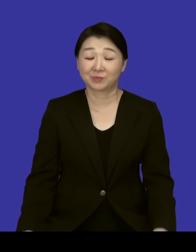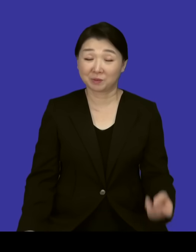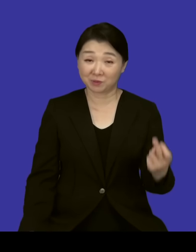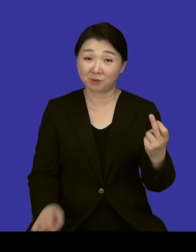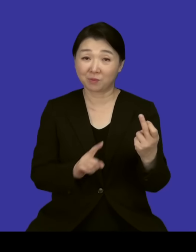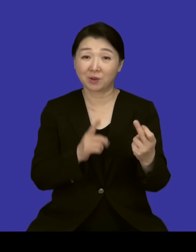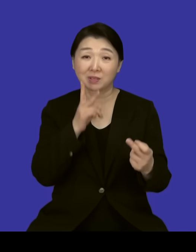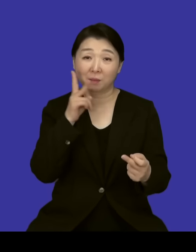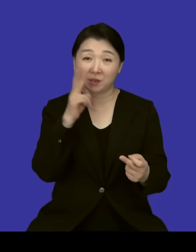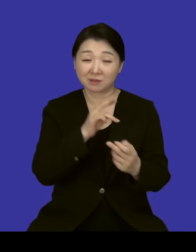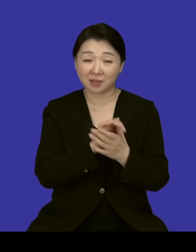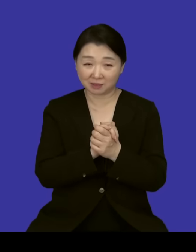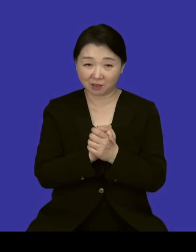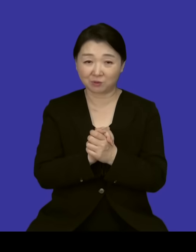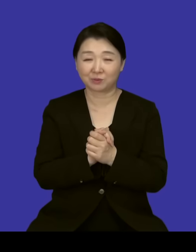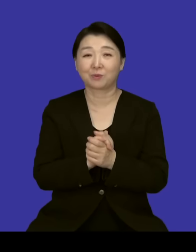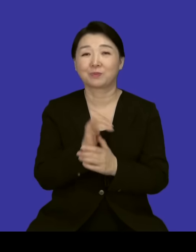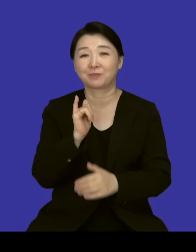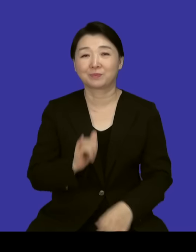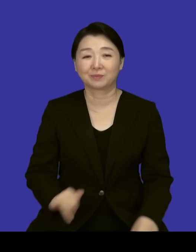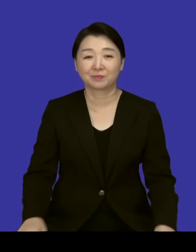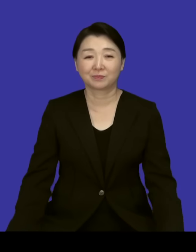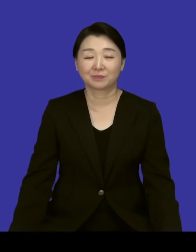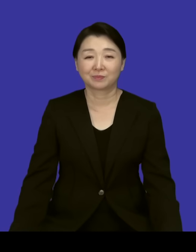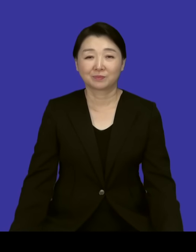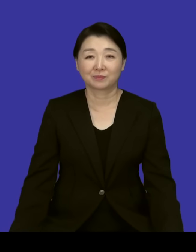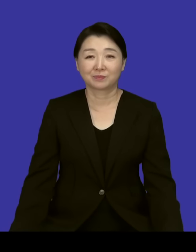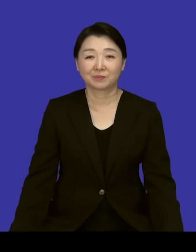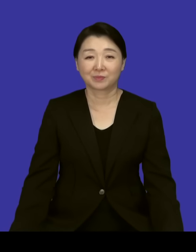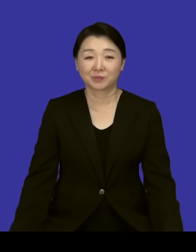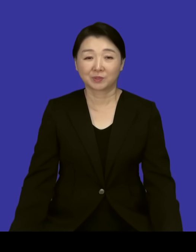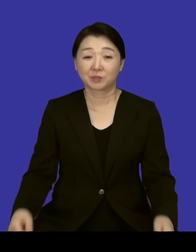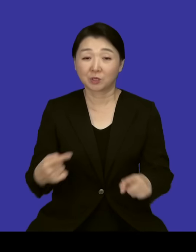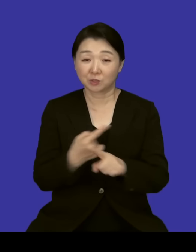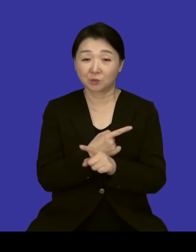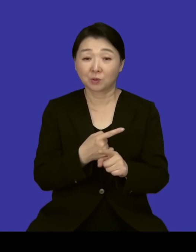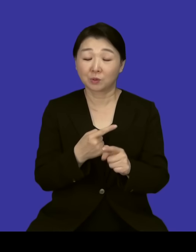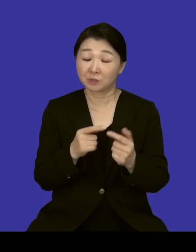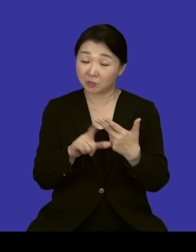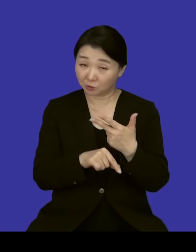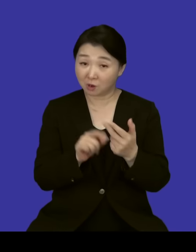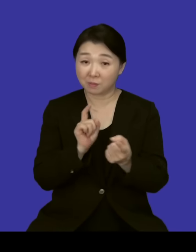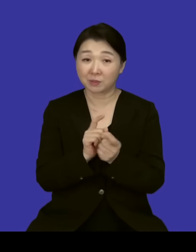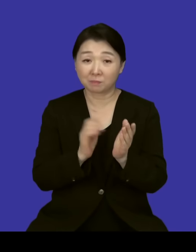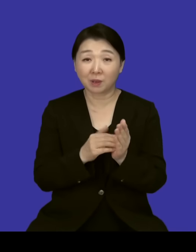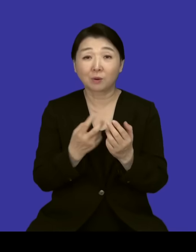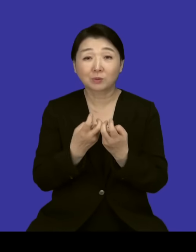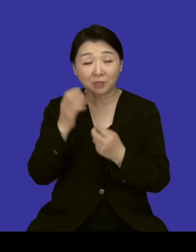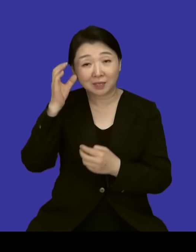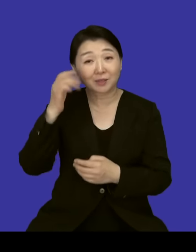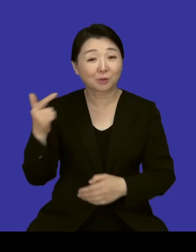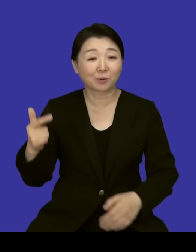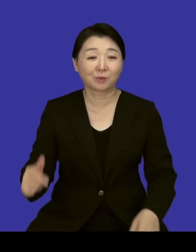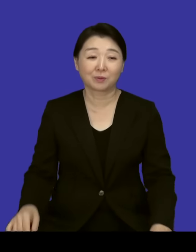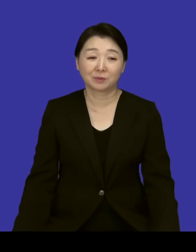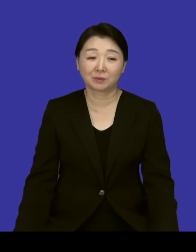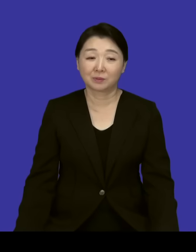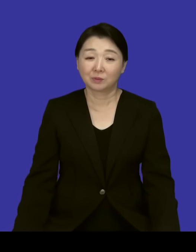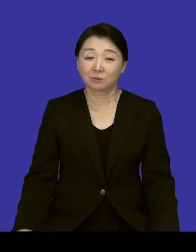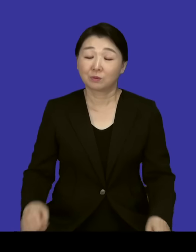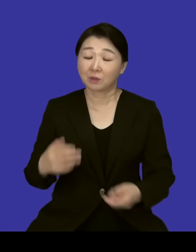형님은 담배를 끊게 해달라고 기도를 했었는데 예, 그래서 어떻게 7월이 됐어요? 예, 7월이 네네. 됐거든요. 야, 이거 어떻게 그게 뭐 돼? 기대가 되잖아요. 예.